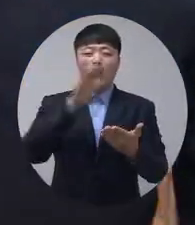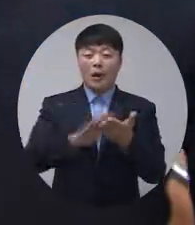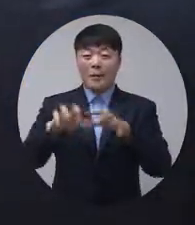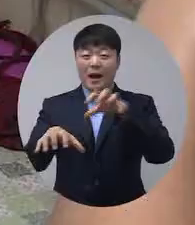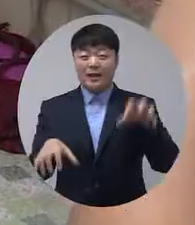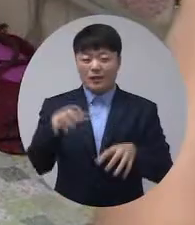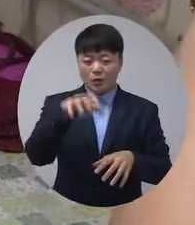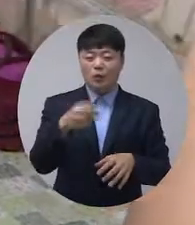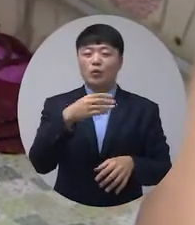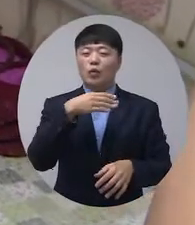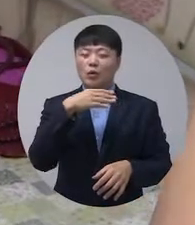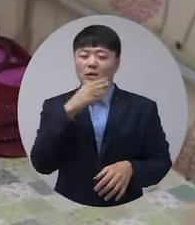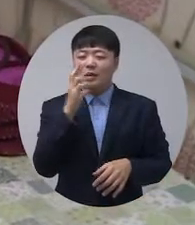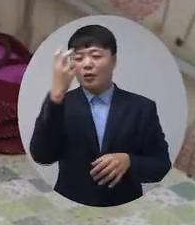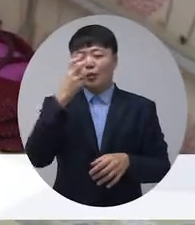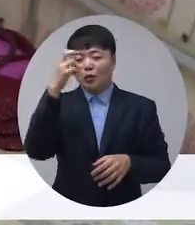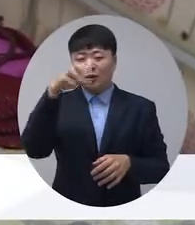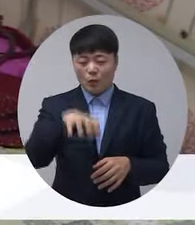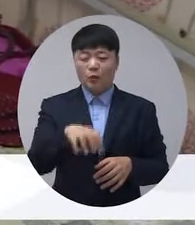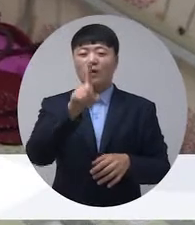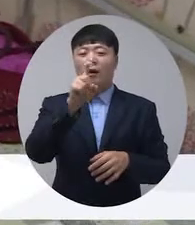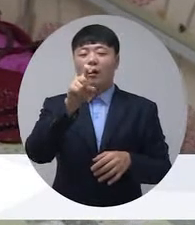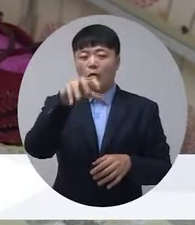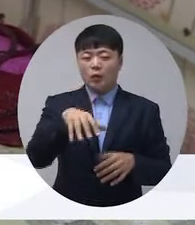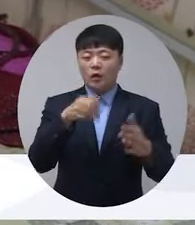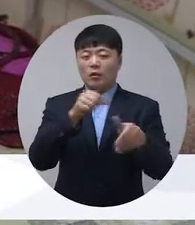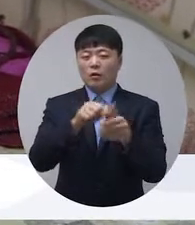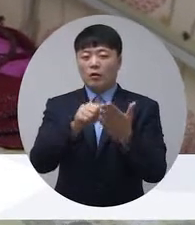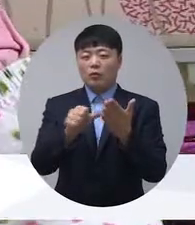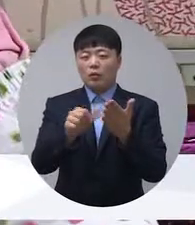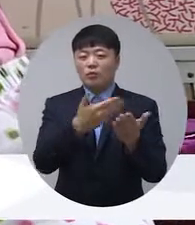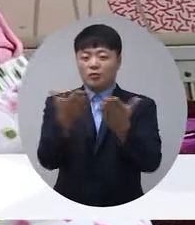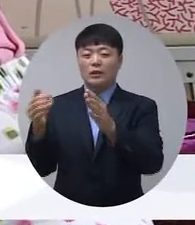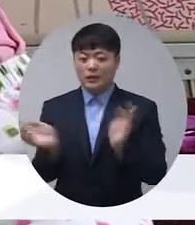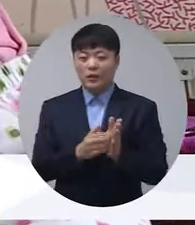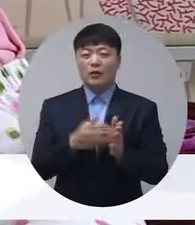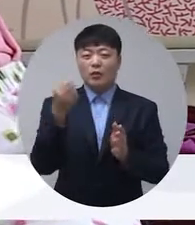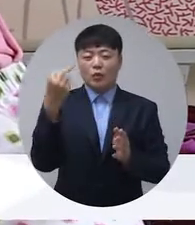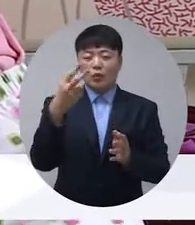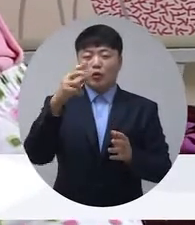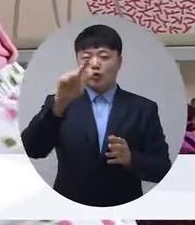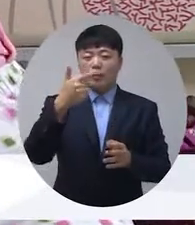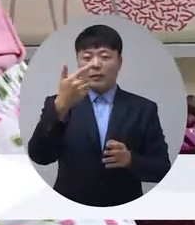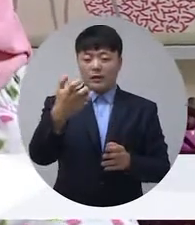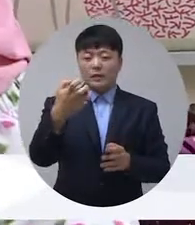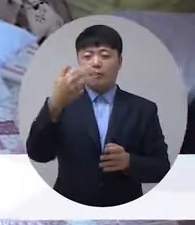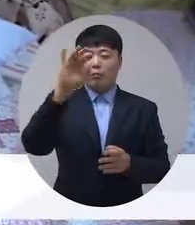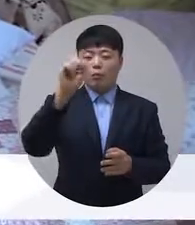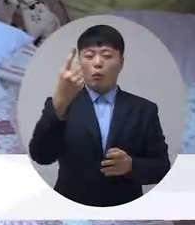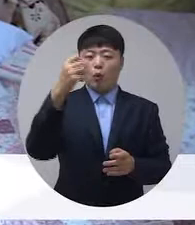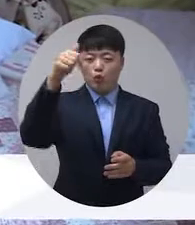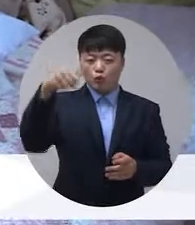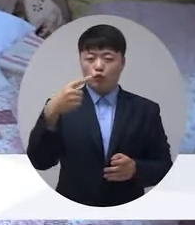집 꽈 합천 군립 요양원 등 열 한 곳에 위문품을 전달하고 600 83 대화 복음 가족 100세 대해